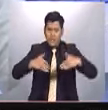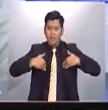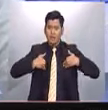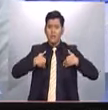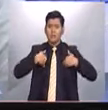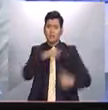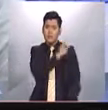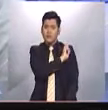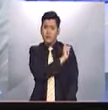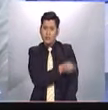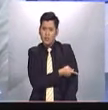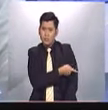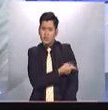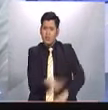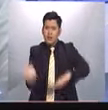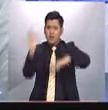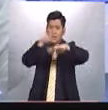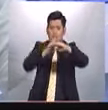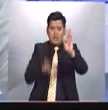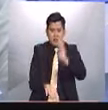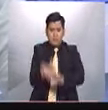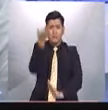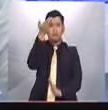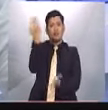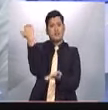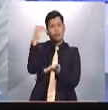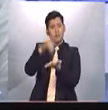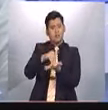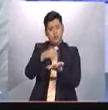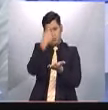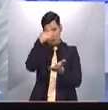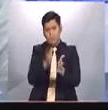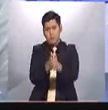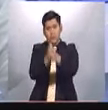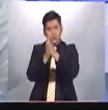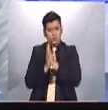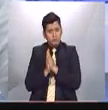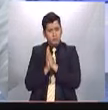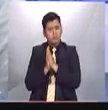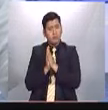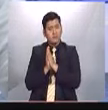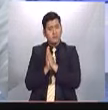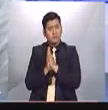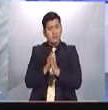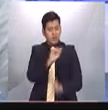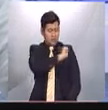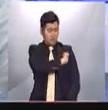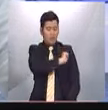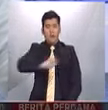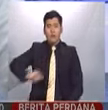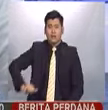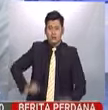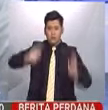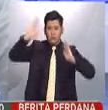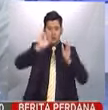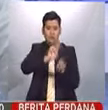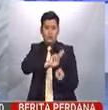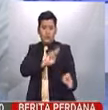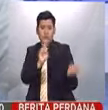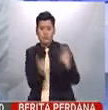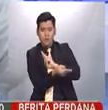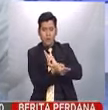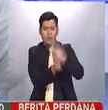itu untuk meminta yang di-Pertuan Agong membubarkan parlimen.